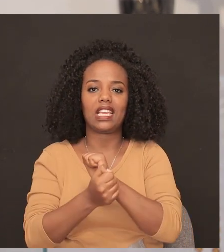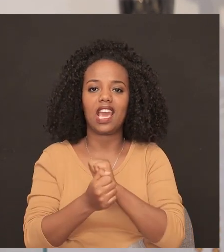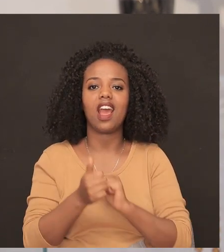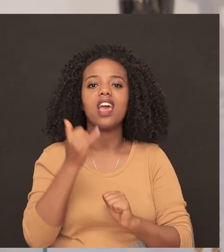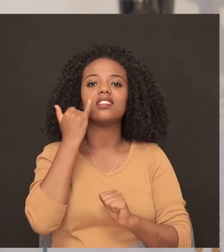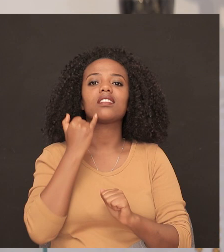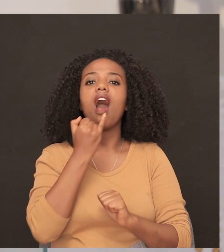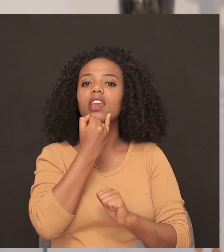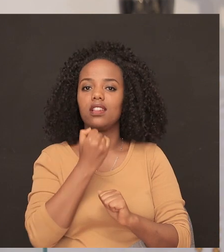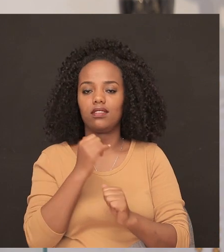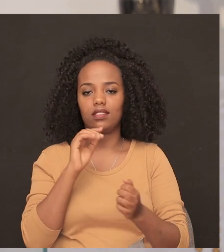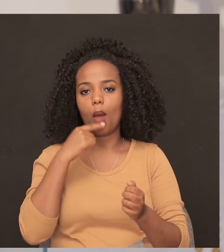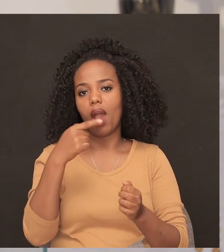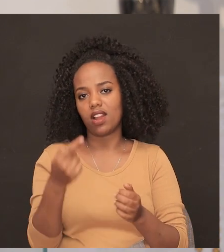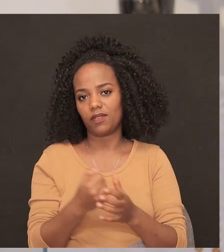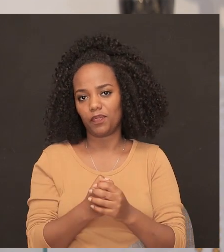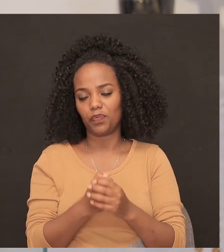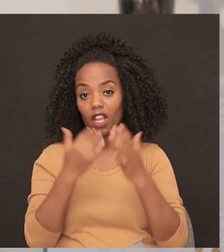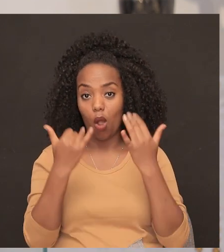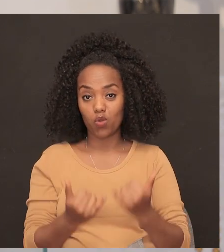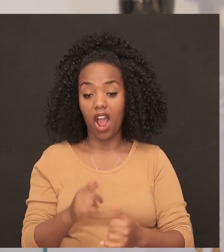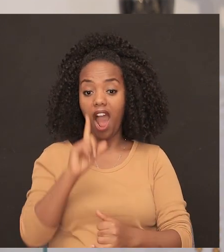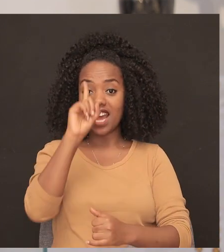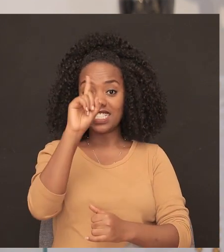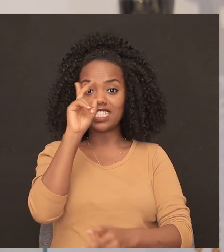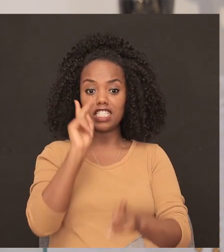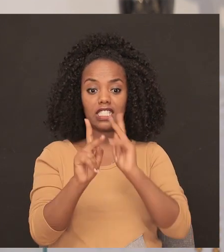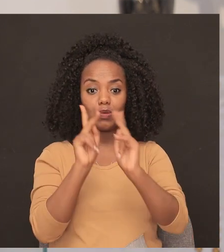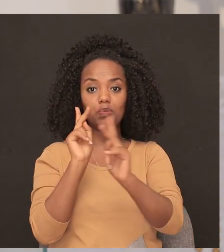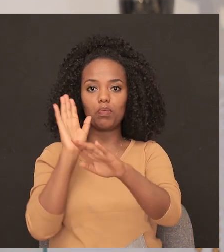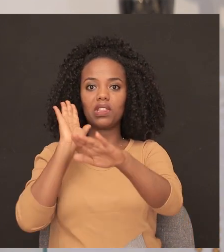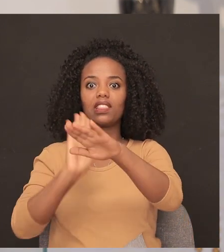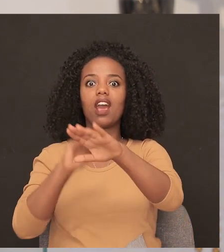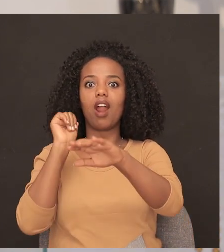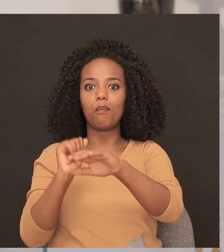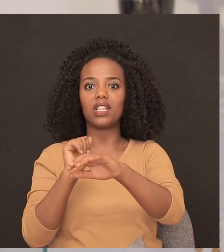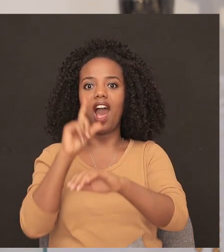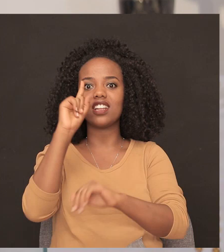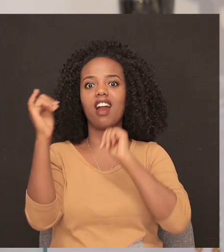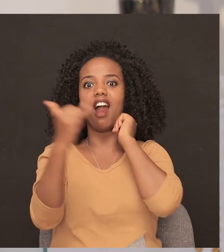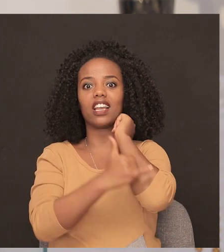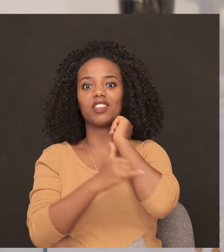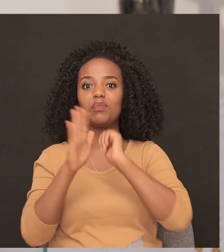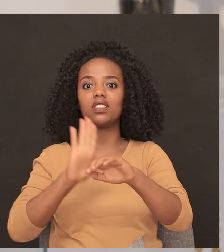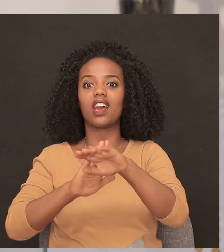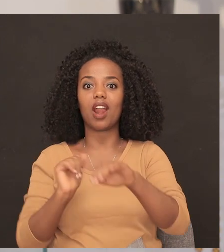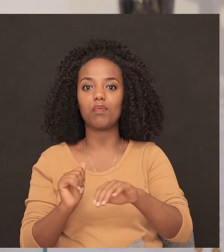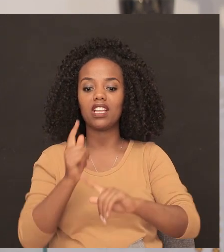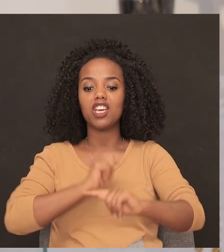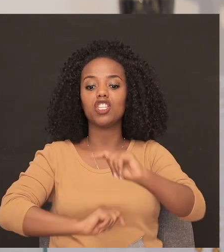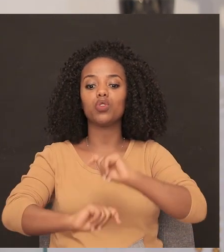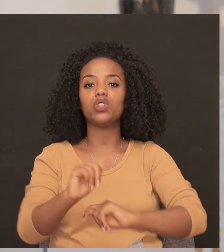እስራኤል ተባለ። አሁን አንድ ህዝብ የሚጠራበት፣ አንድ አገር የሚጠራበት፣